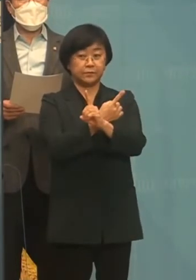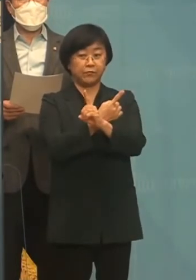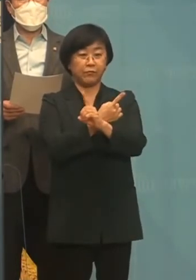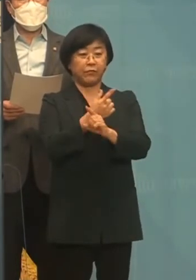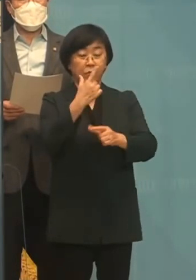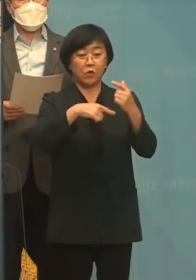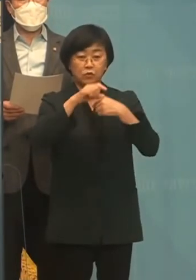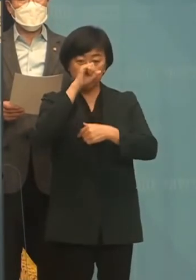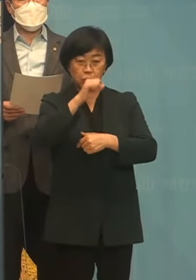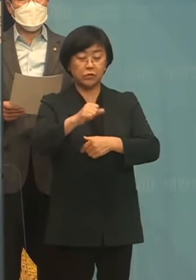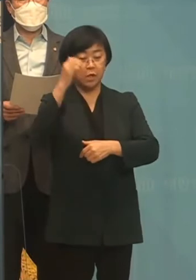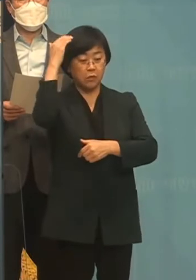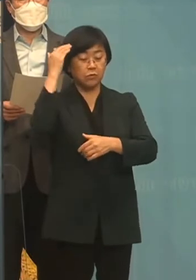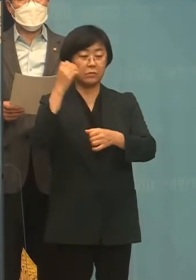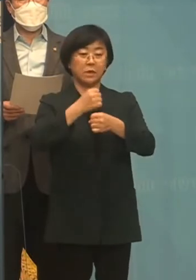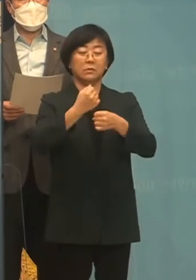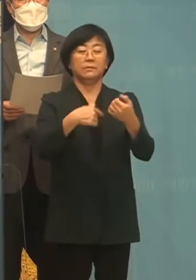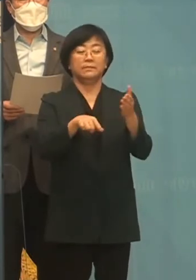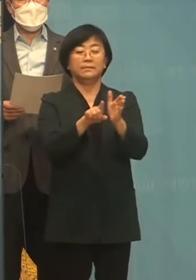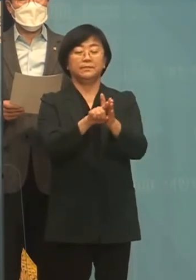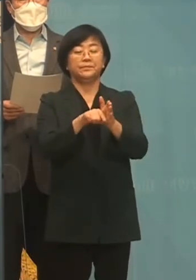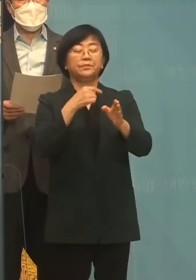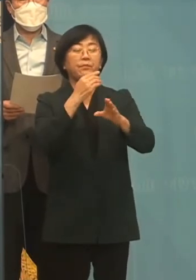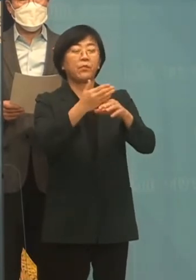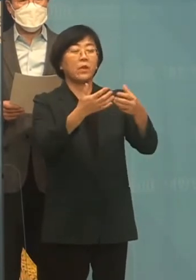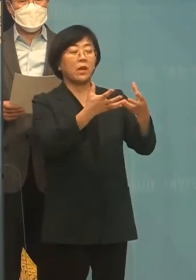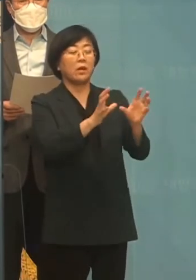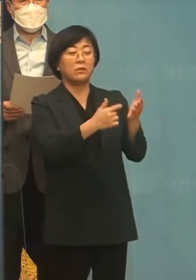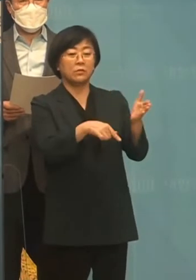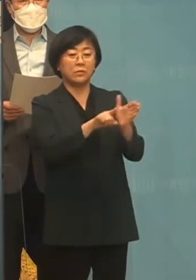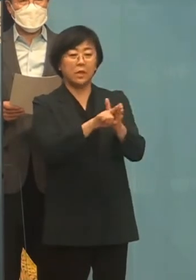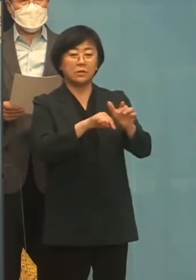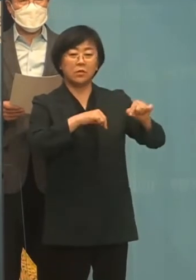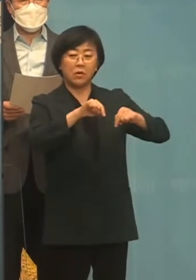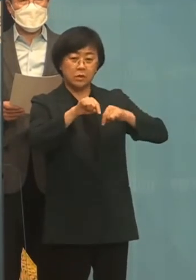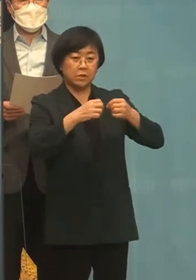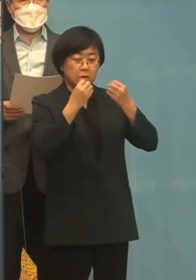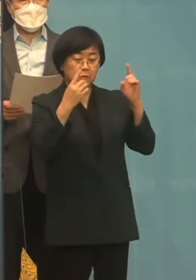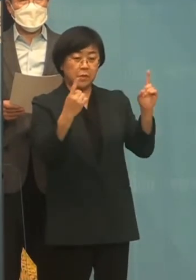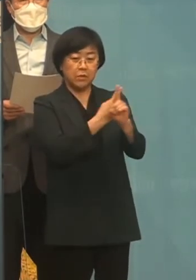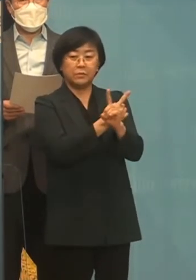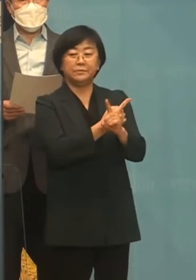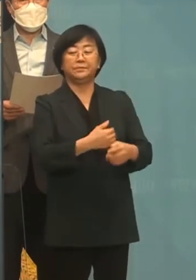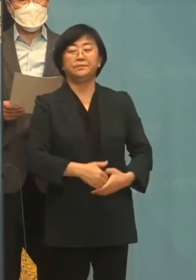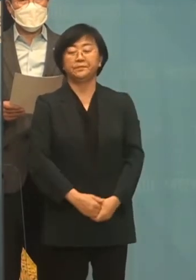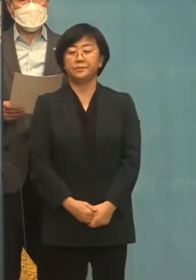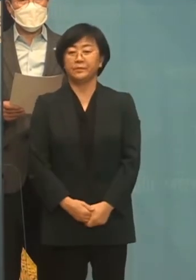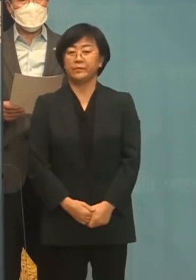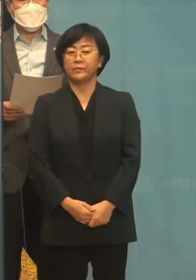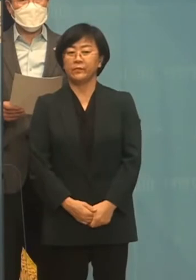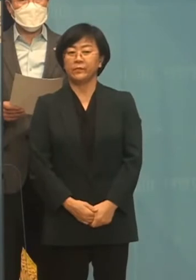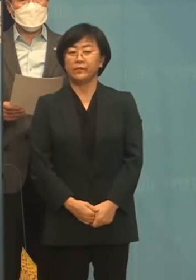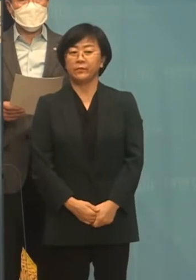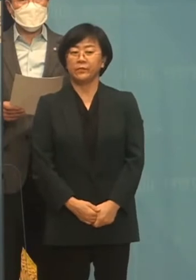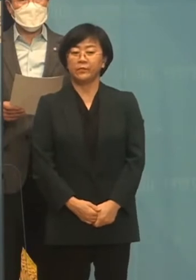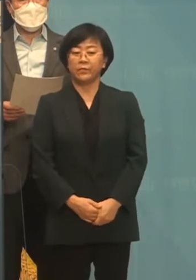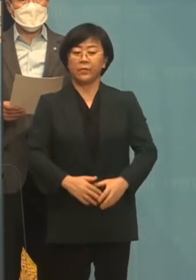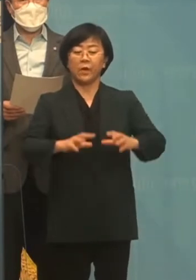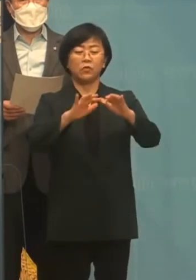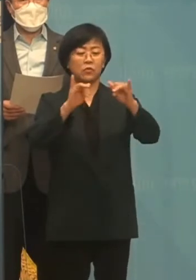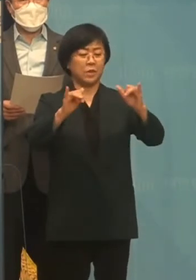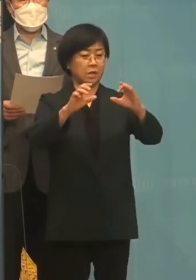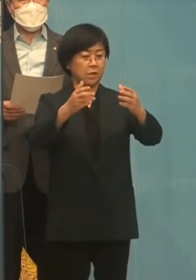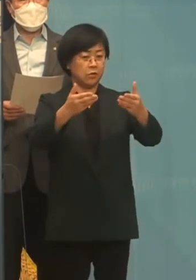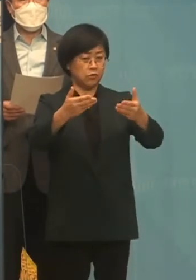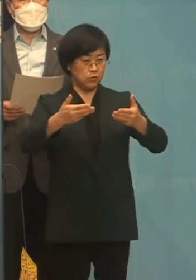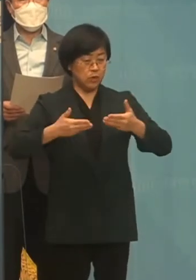더 나은 대한민국을 만들고 책임질 민주당이 되기 위해 정당을 개혁하겠습니다. 그간 국민께서 주신